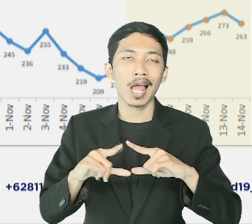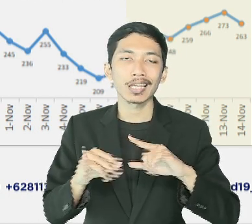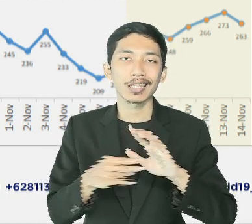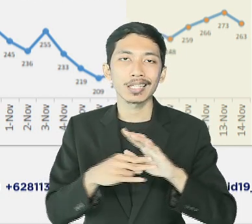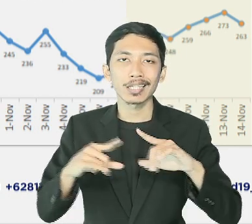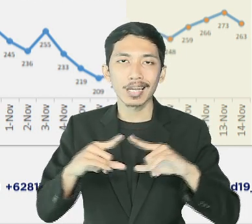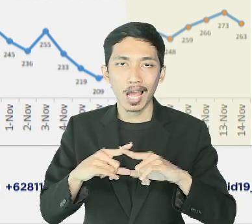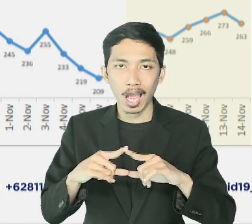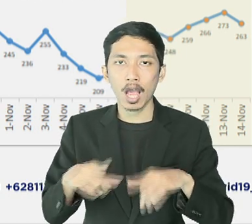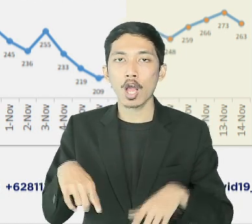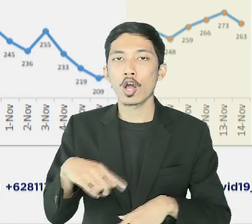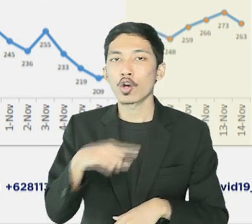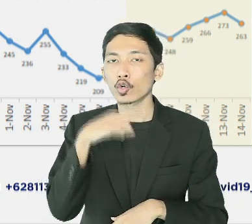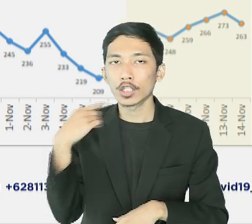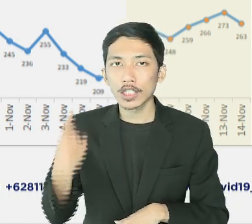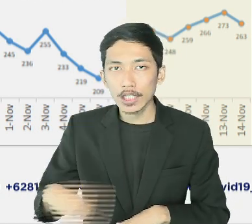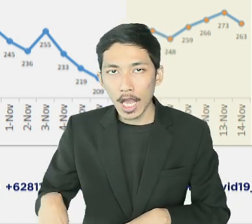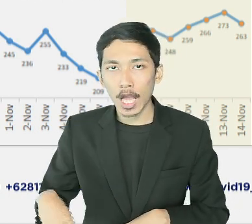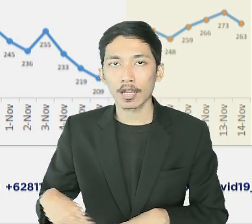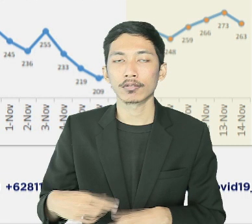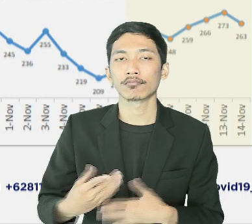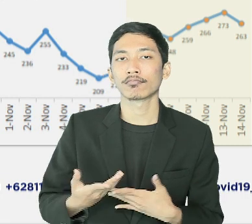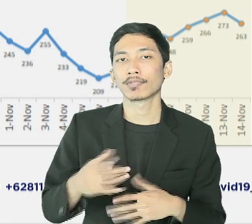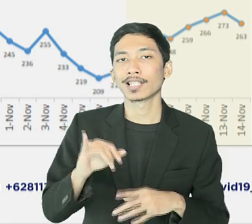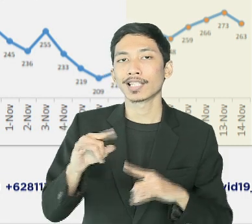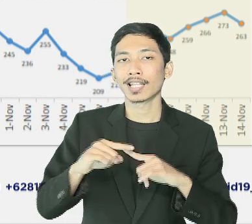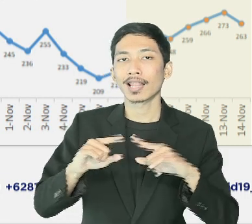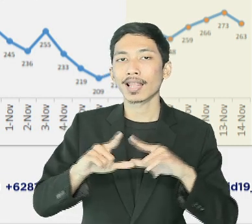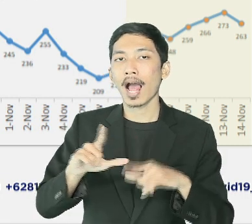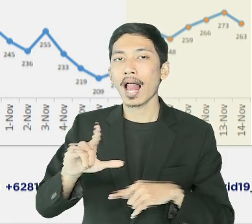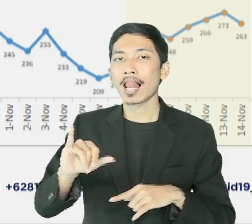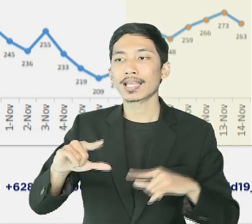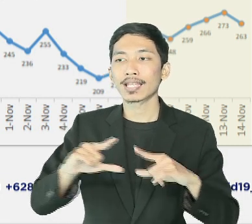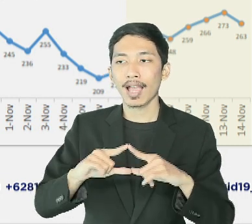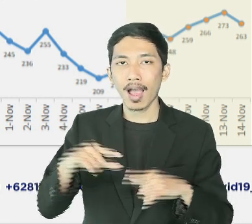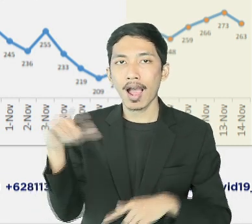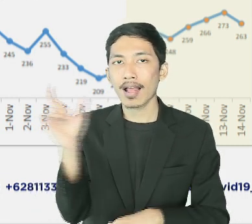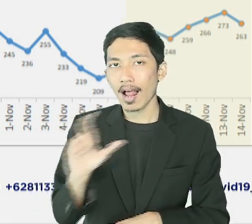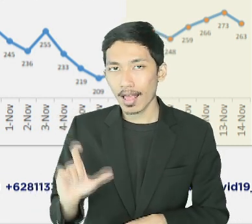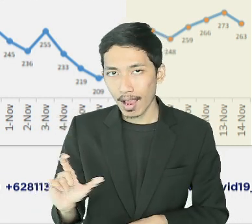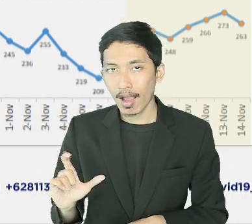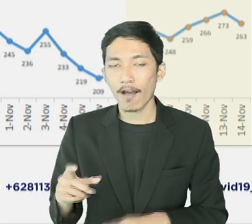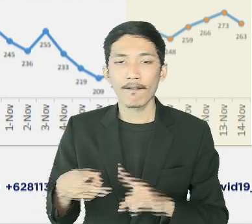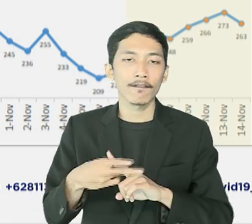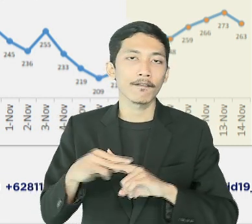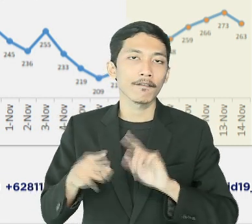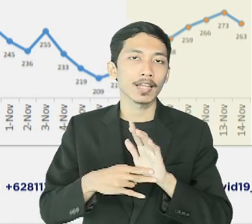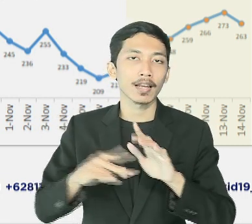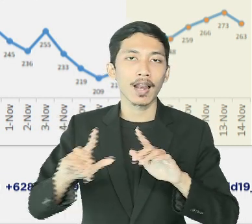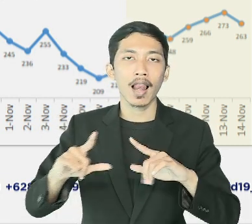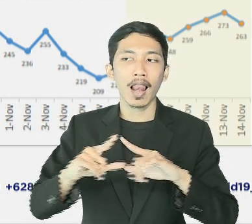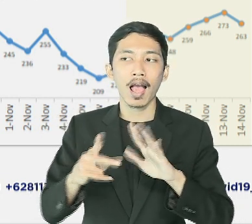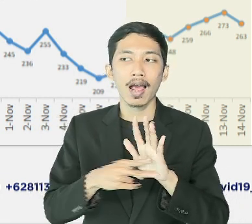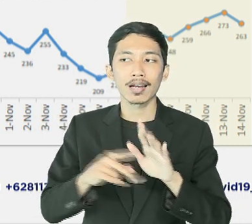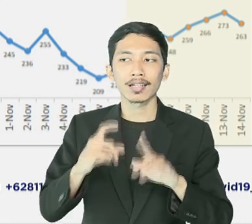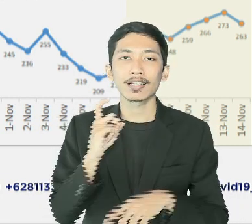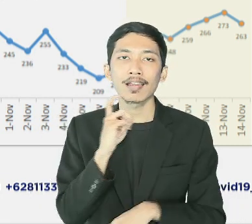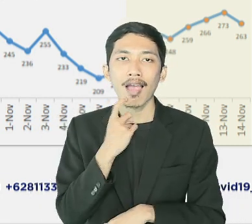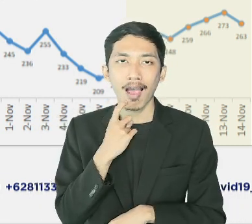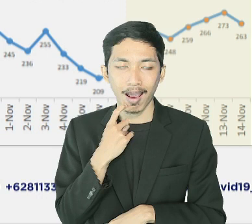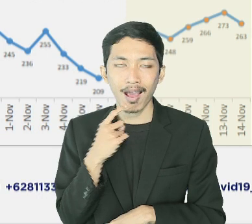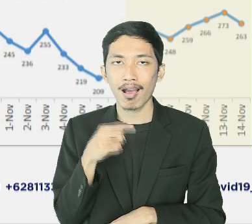Rusia, Italia, Finlandia, dan Australia. Meskipun kasus COVID-19 di Indonesia terus